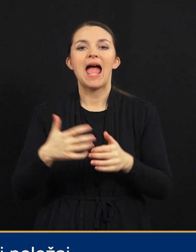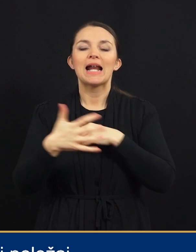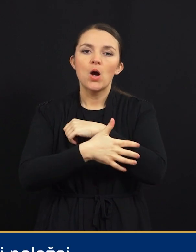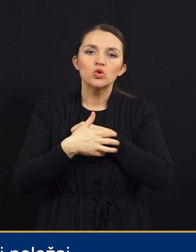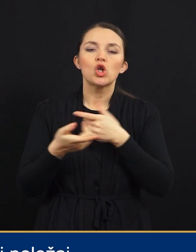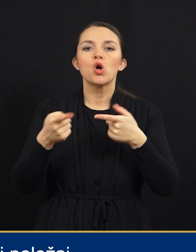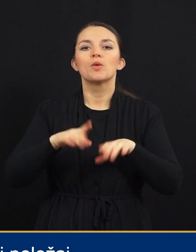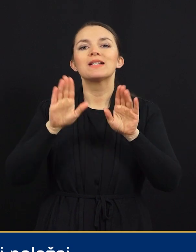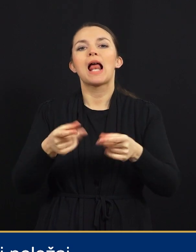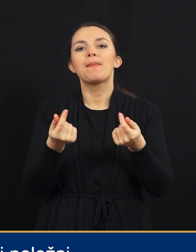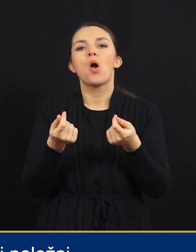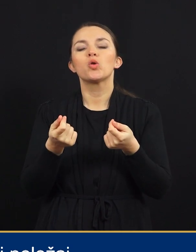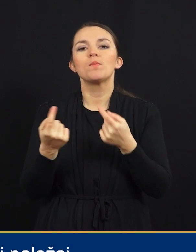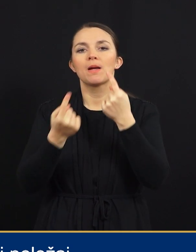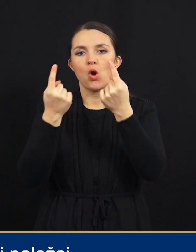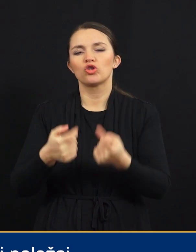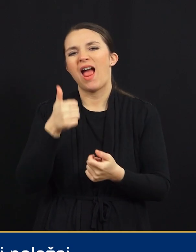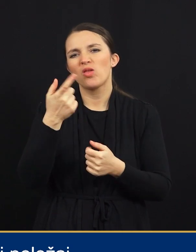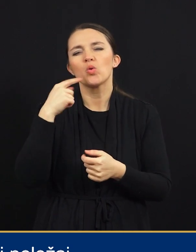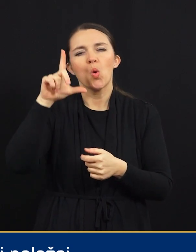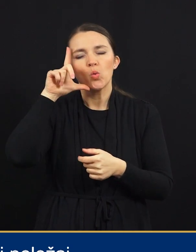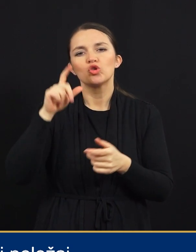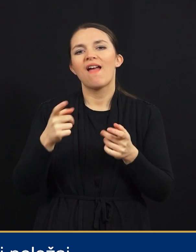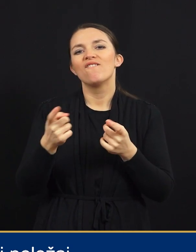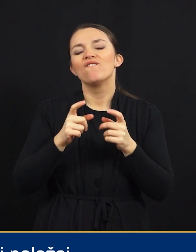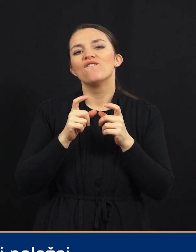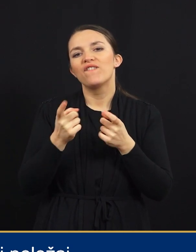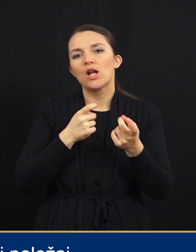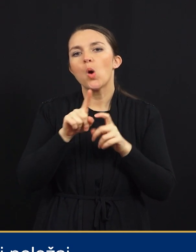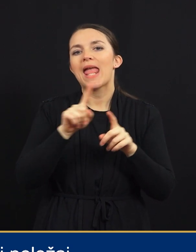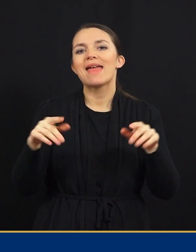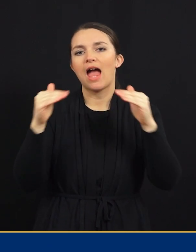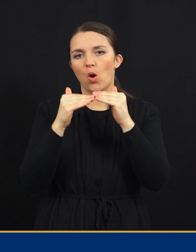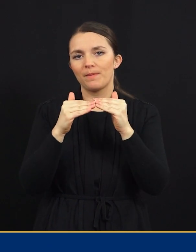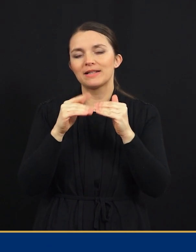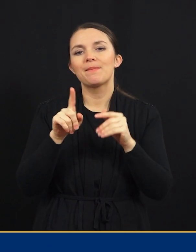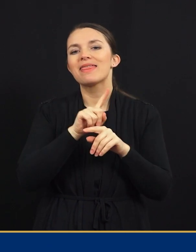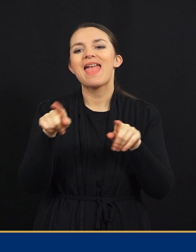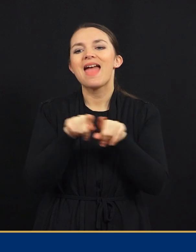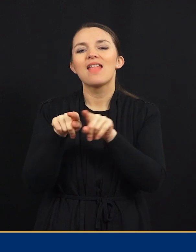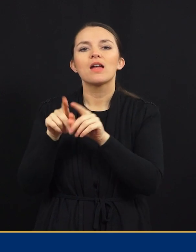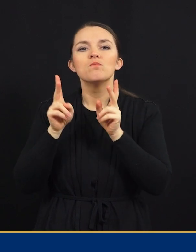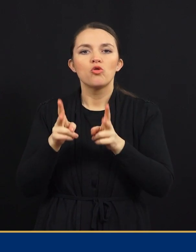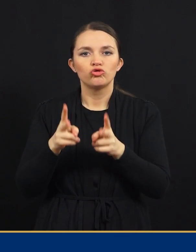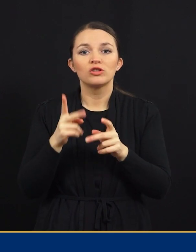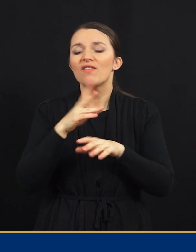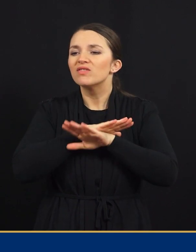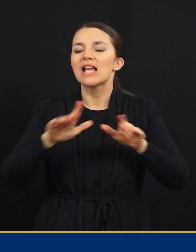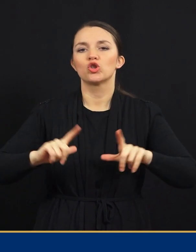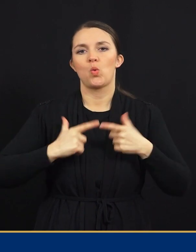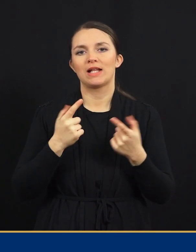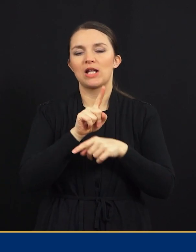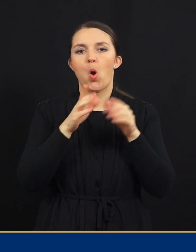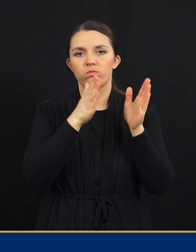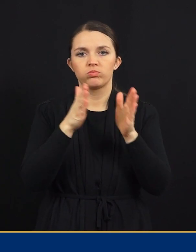Revščina oziroma slab ekonomski položaj je eden od ključnih virov neenakopravnosti in neenakih možnosti v vseh